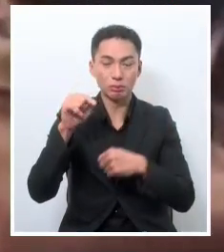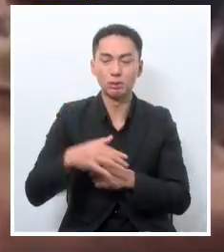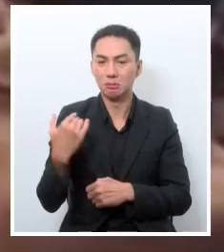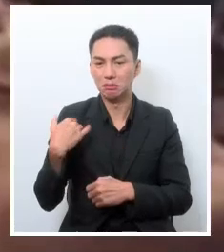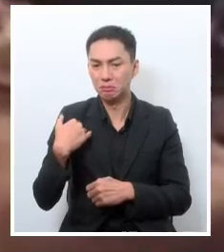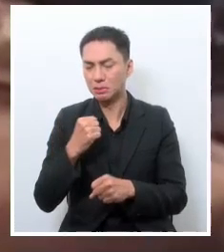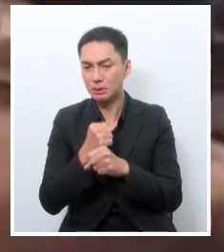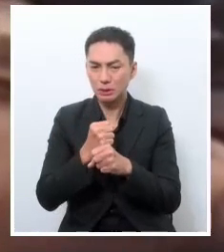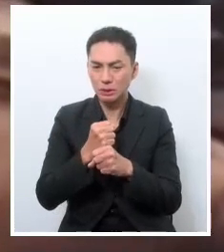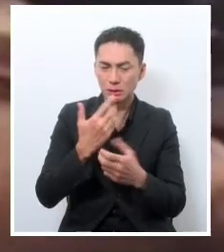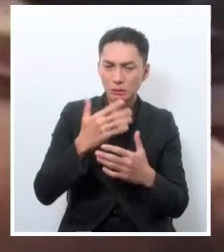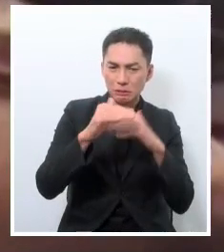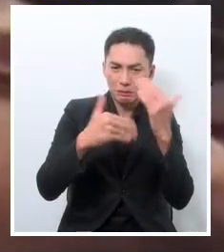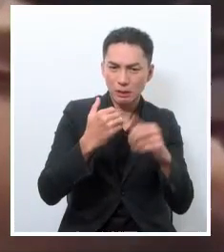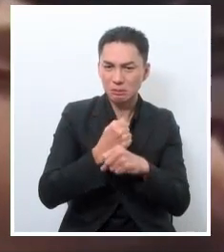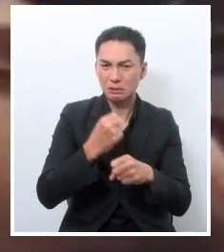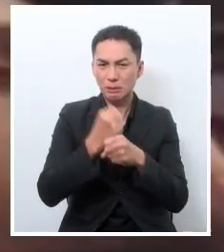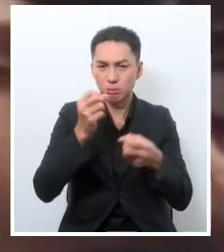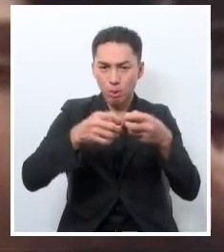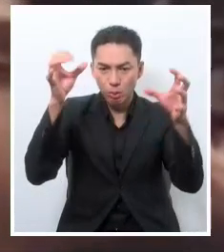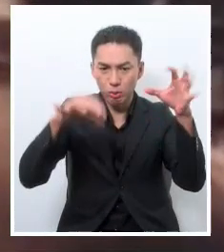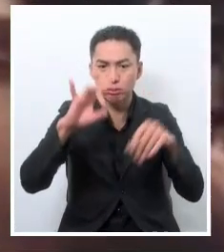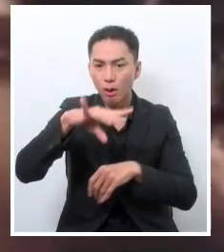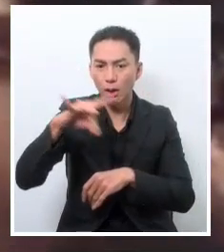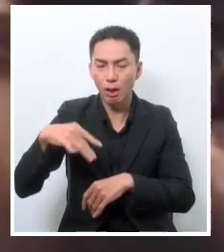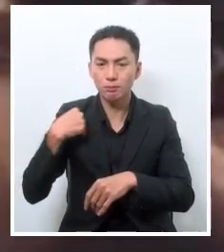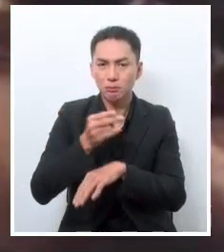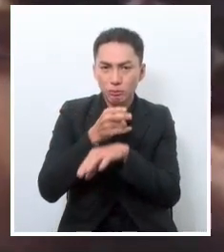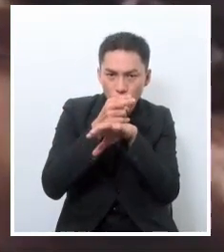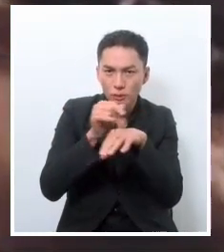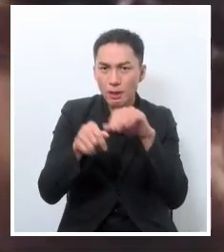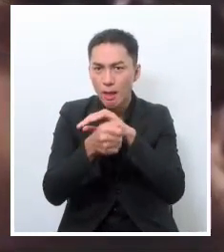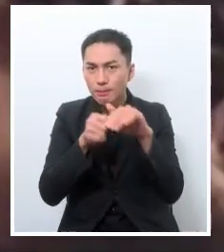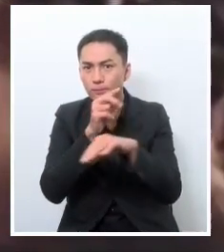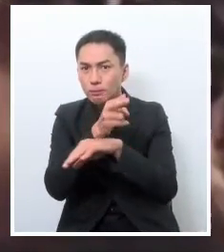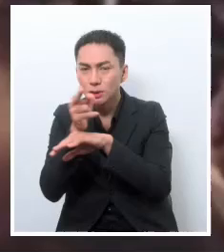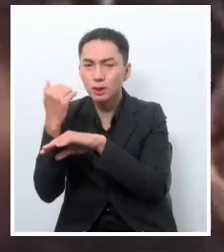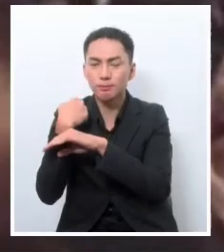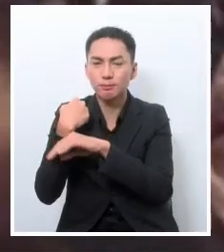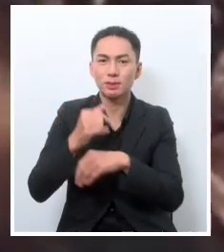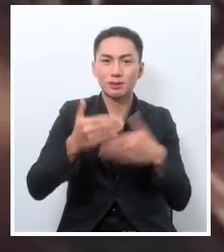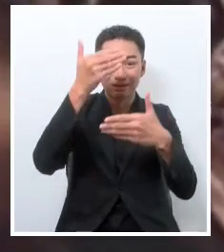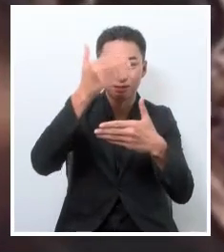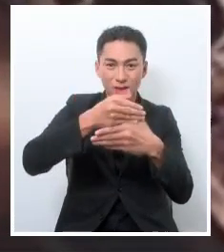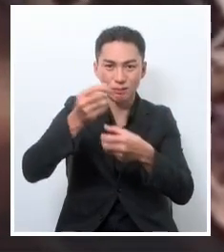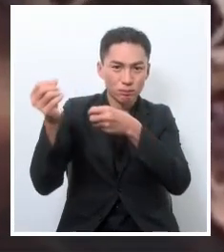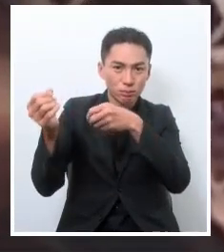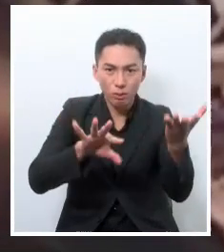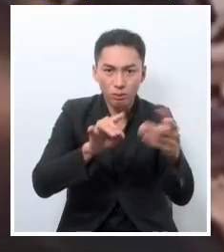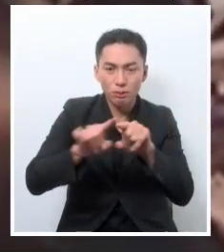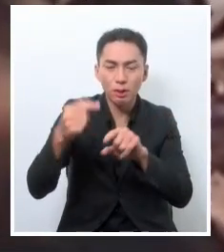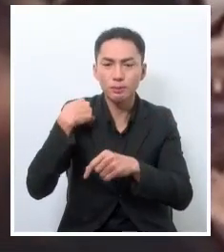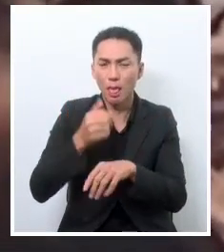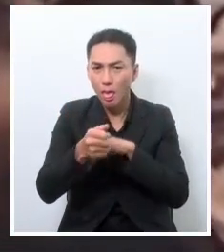ไหวปฏิบัติการรุนแรงยิ่งขึ้นมีการซุ่มยิงซุ่มโจมตีเข้าตีฐานปฏิบัติการของเจ้าหน้าที่และลอบ